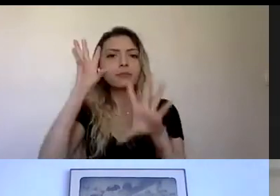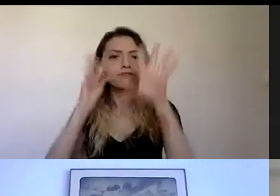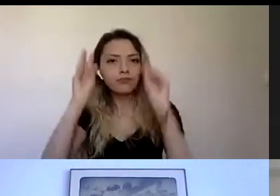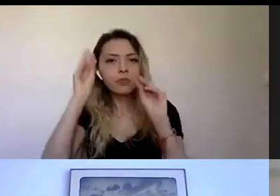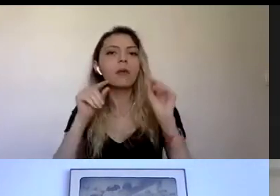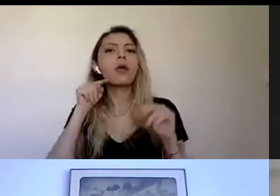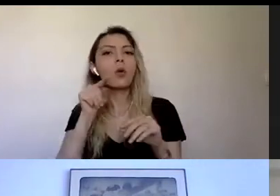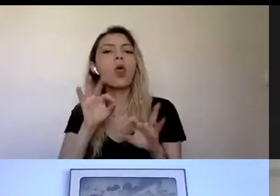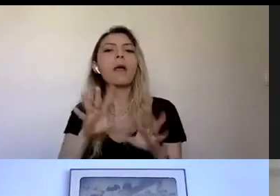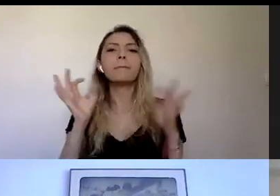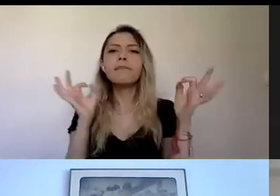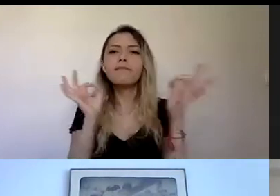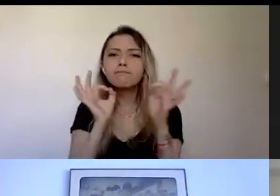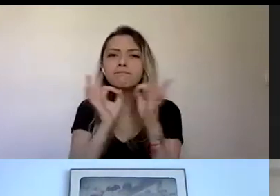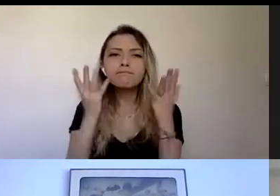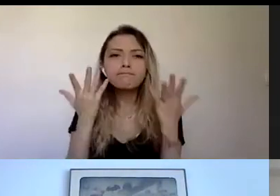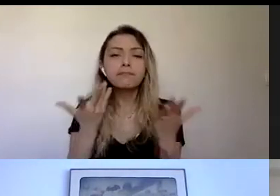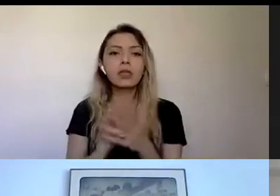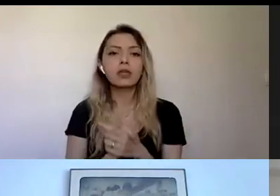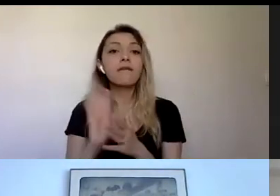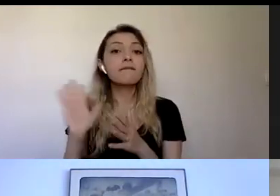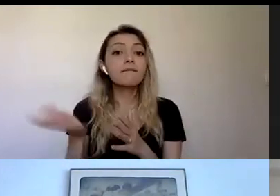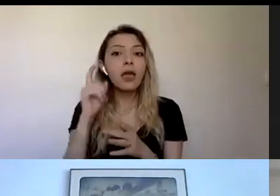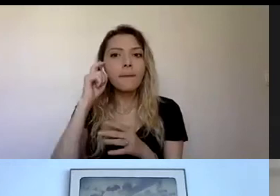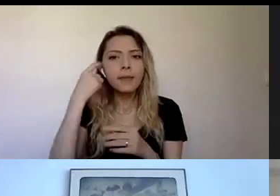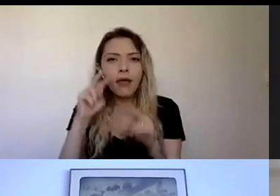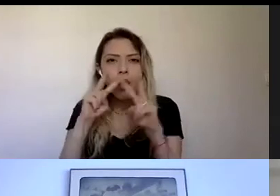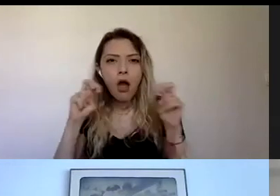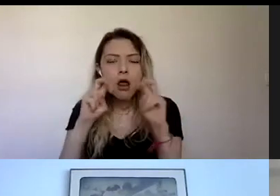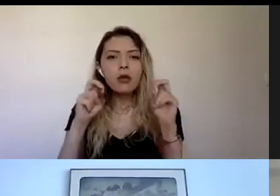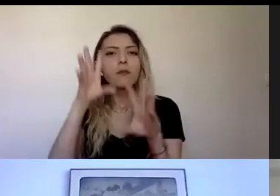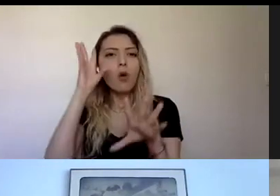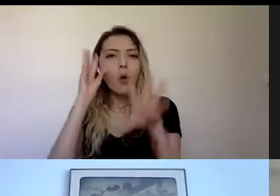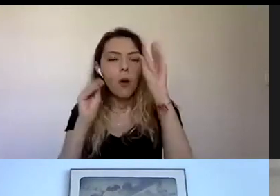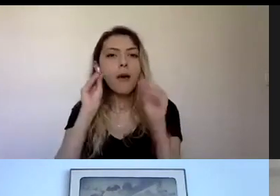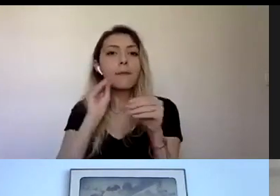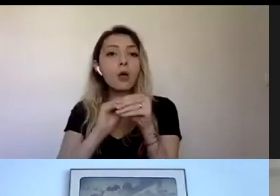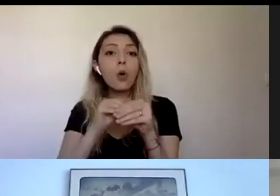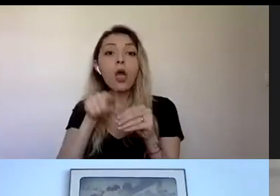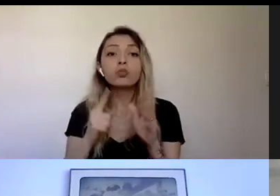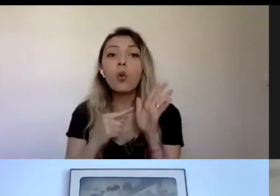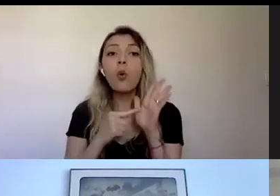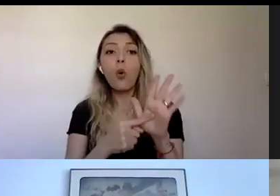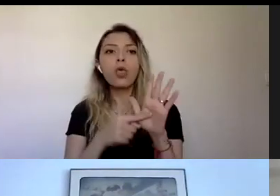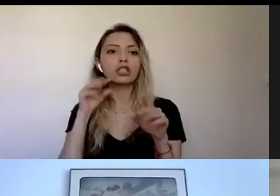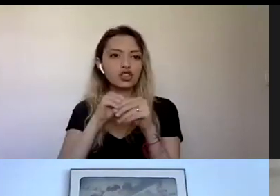iletişimden veya izleme odaklı savunuculuktan, lobicilikten söz edebilir